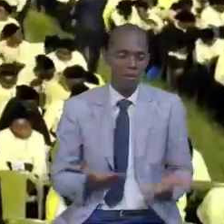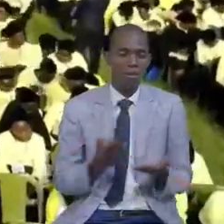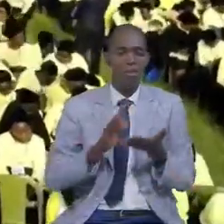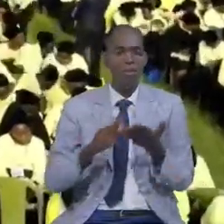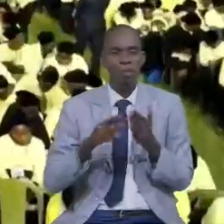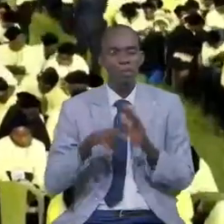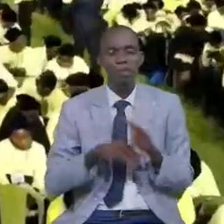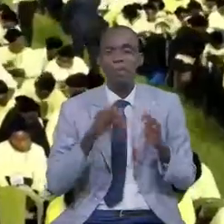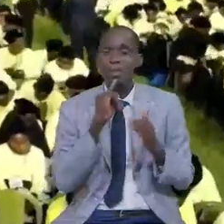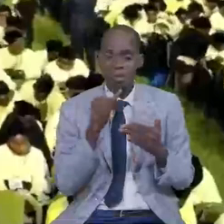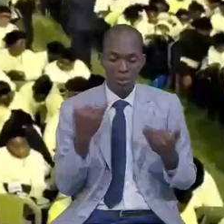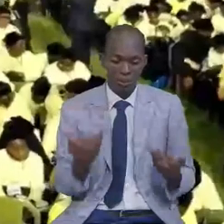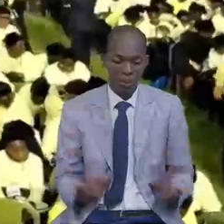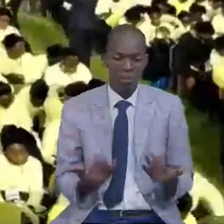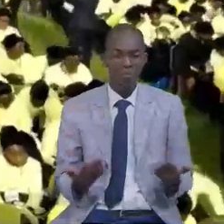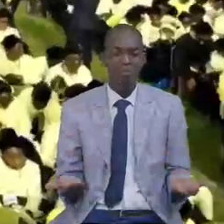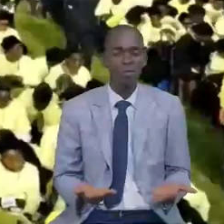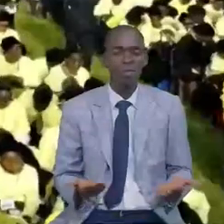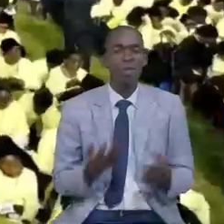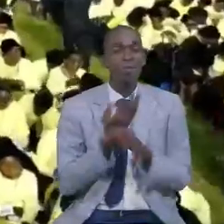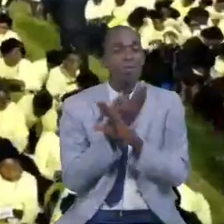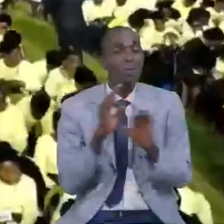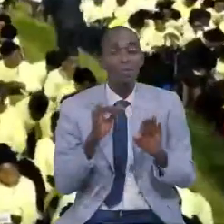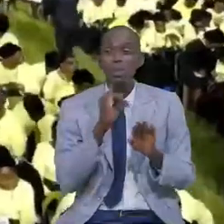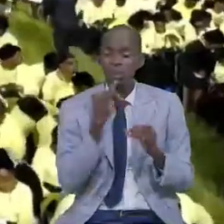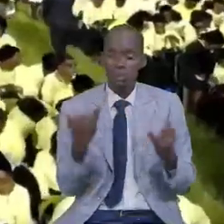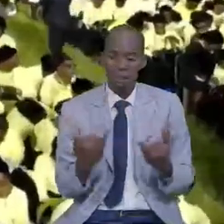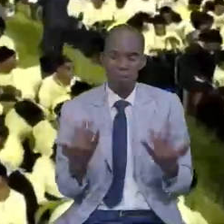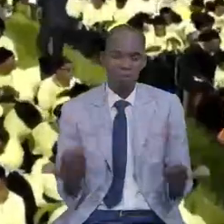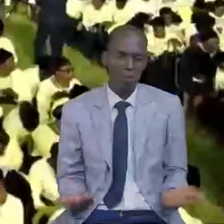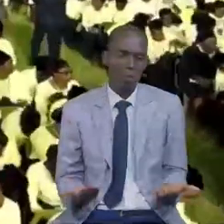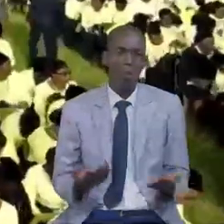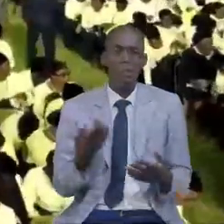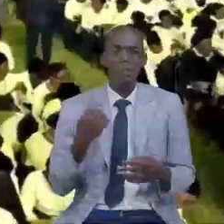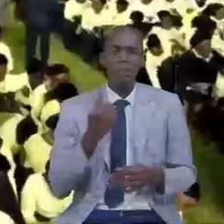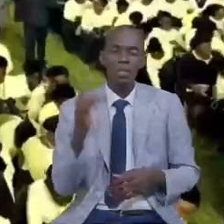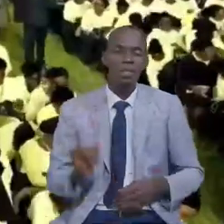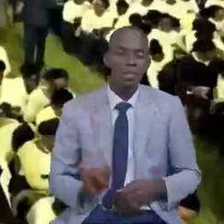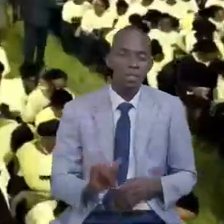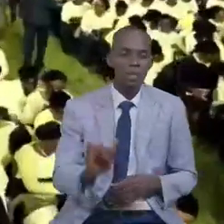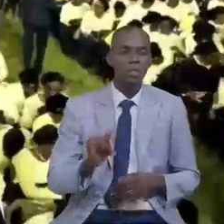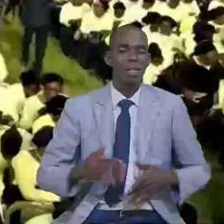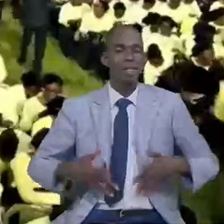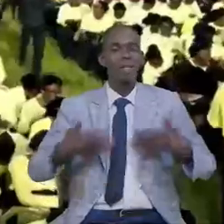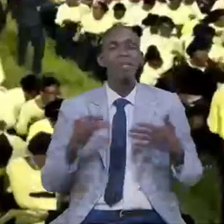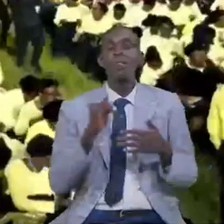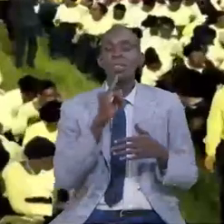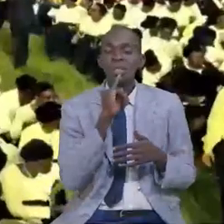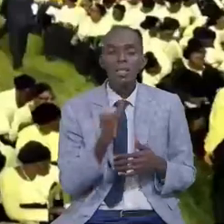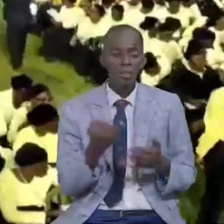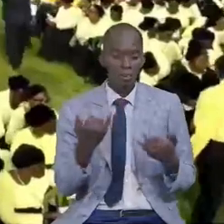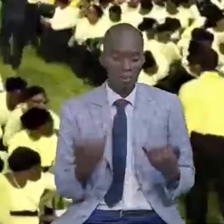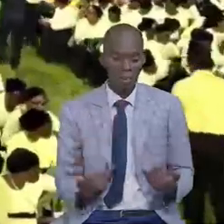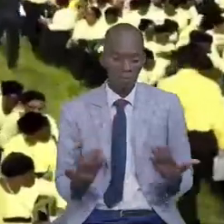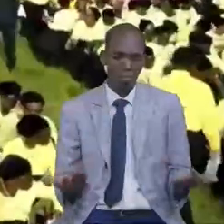maintenant disponible, la libération est disponible, la vie éternelle est maintenant